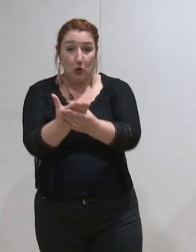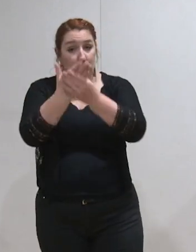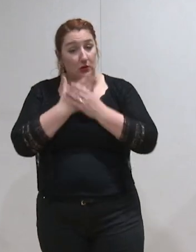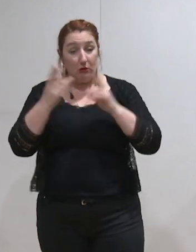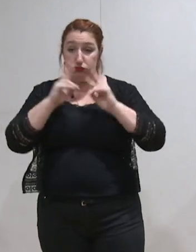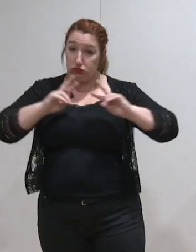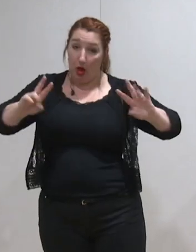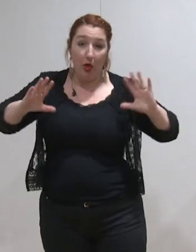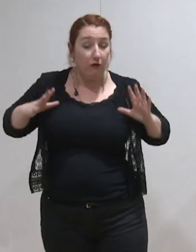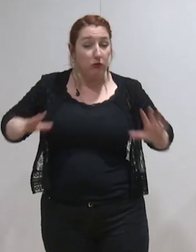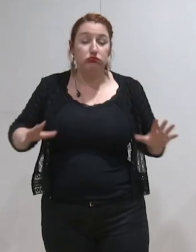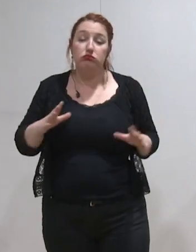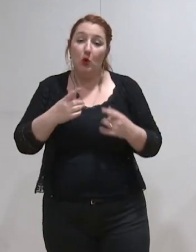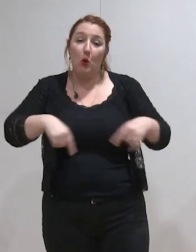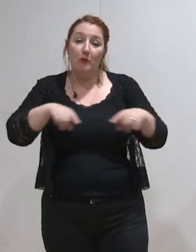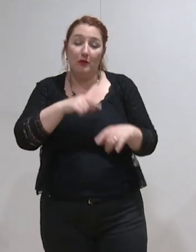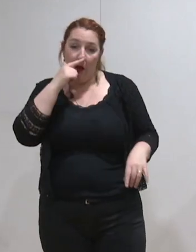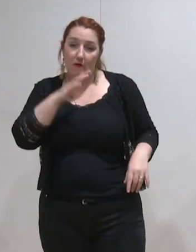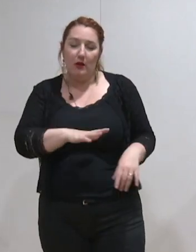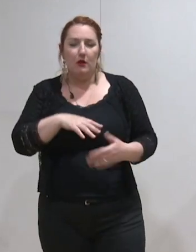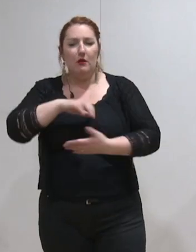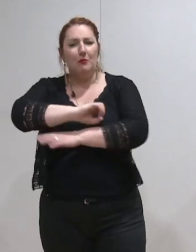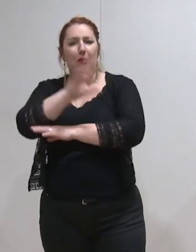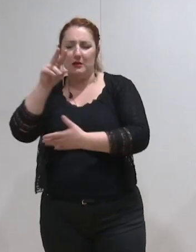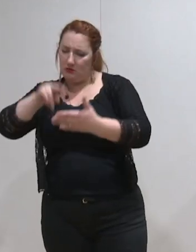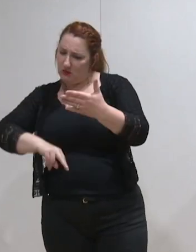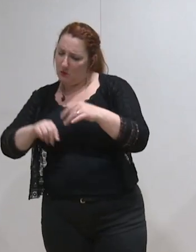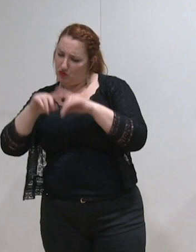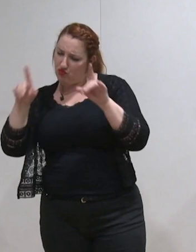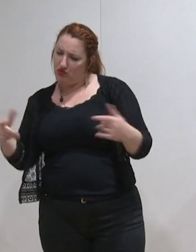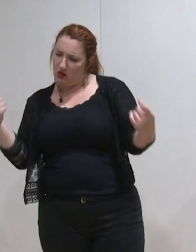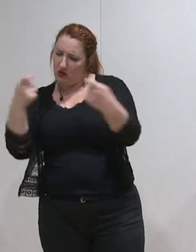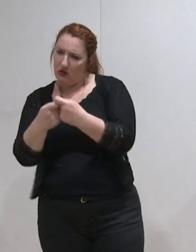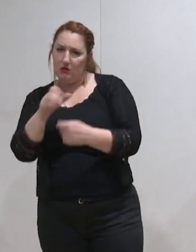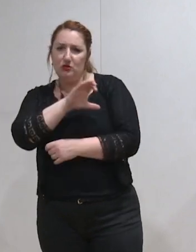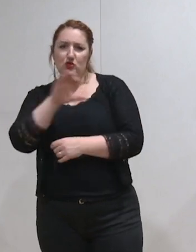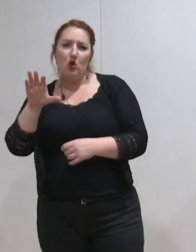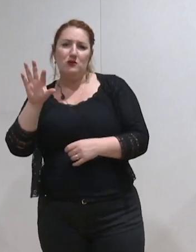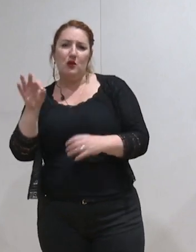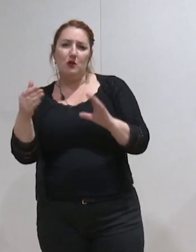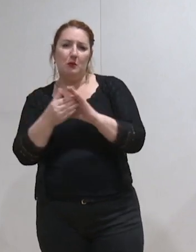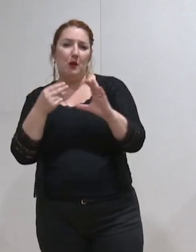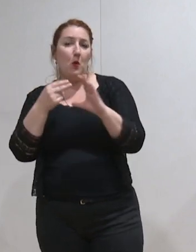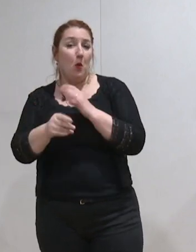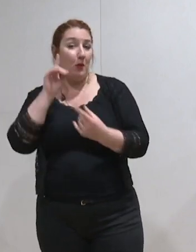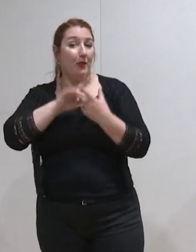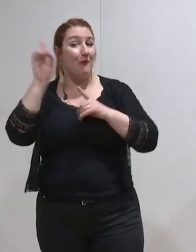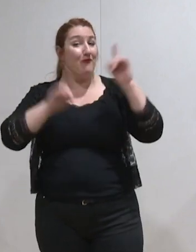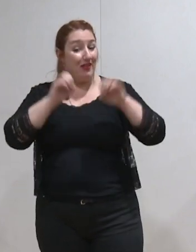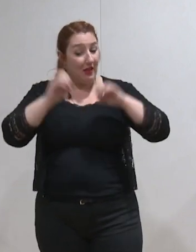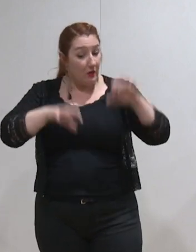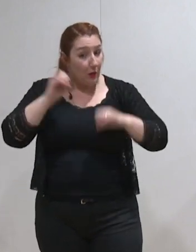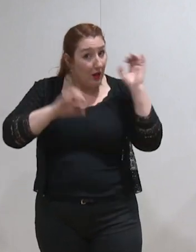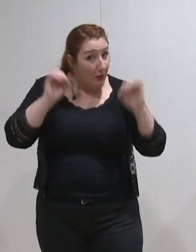comité d'avis nous avons lu dans la presse que le budget consacré à cet événement serait autour de 150000 €. pouvez-vous nous le